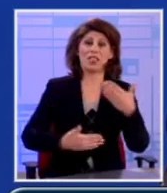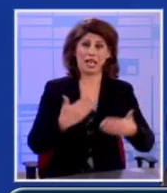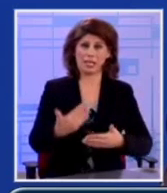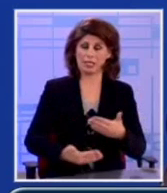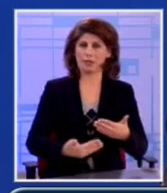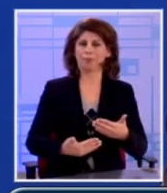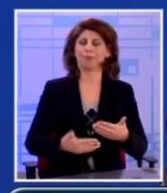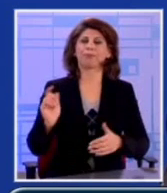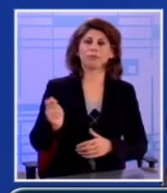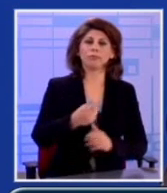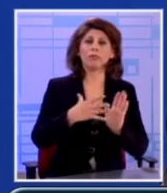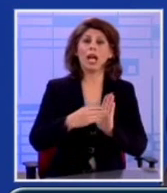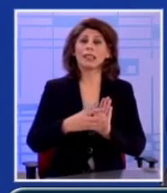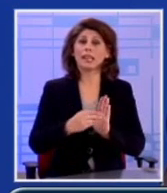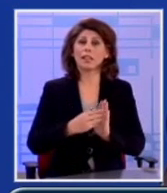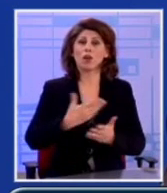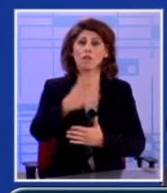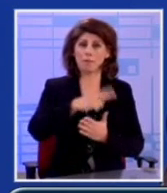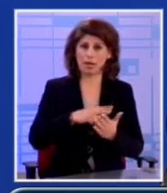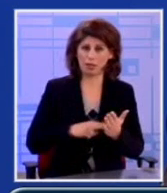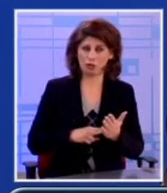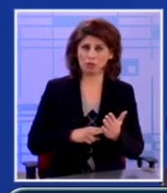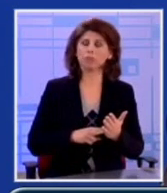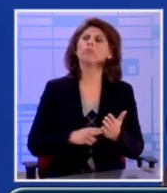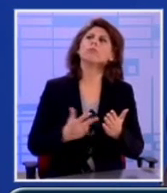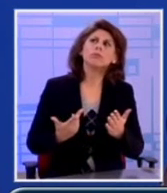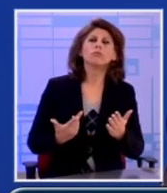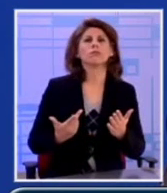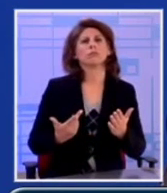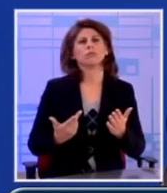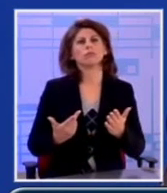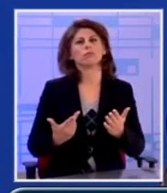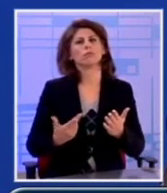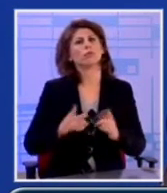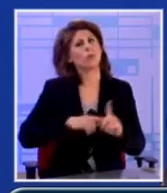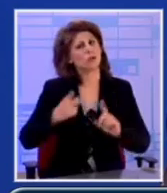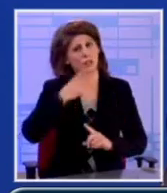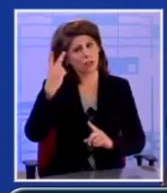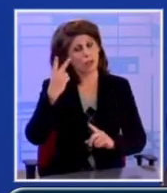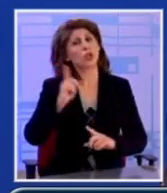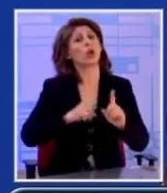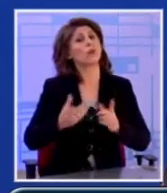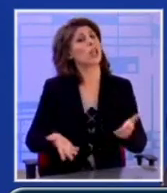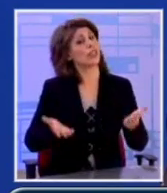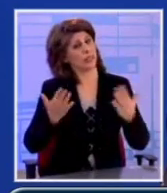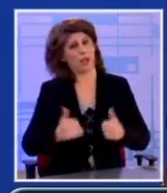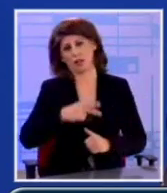χορήγησης αντιγράφων εφημερίδων σε διάφορους δικαιούμενους και μη δικαιούμενους